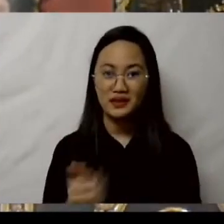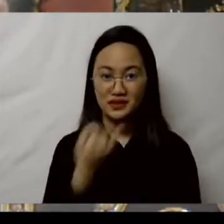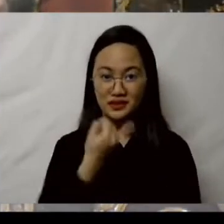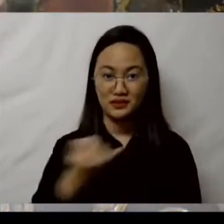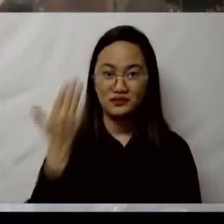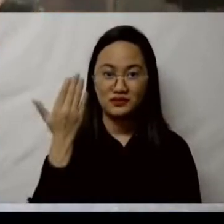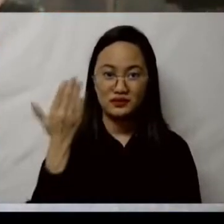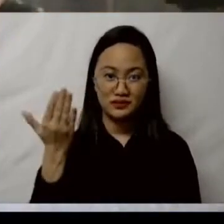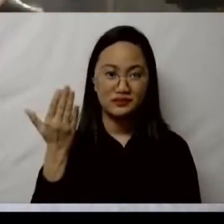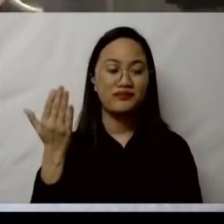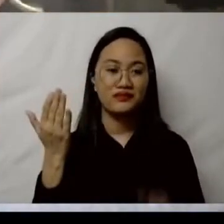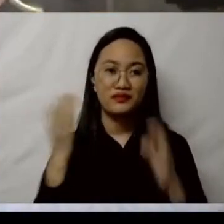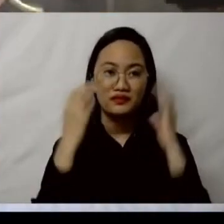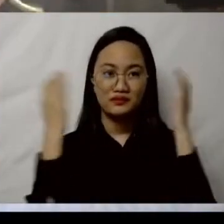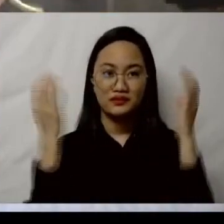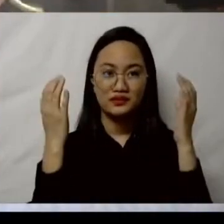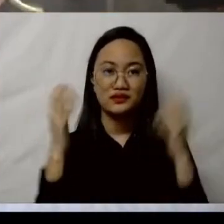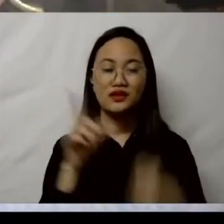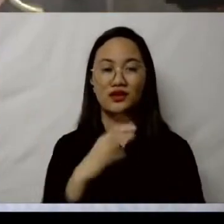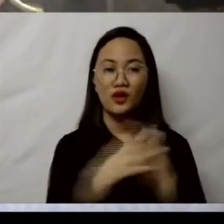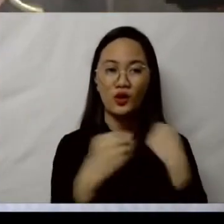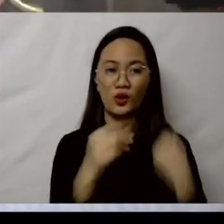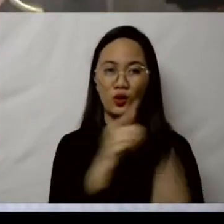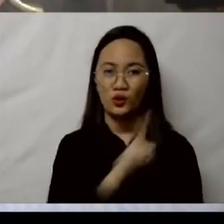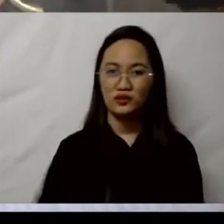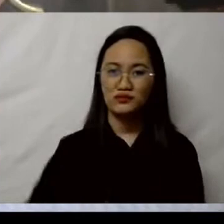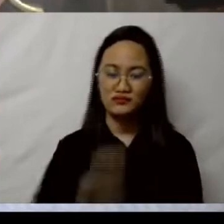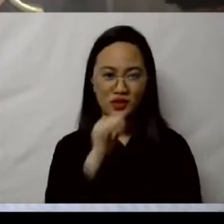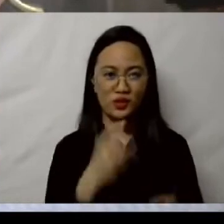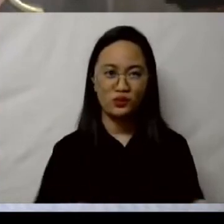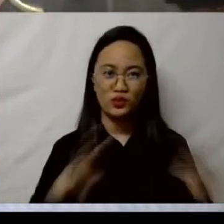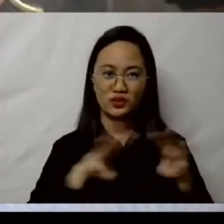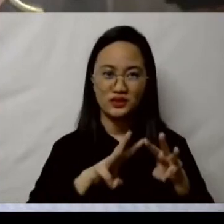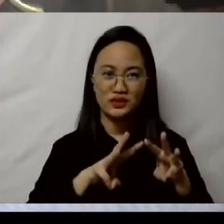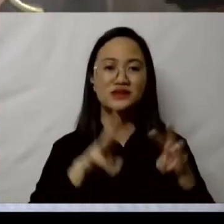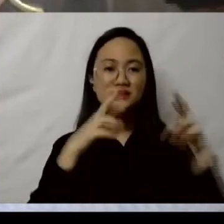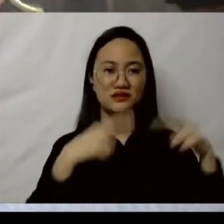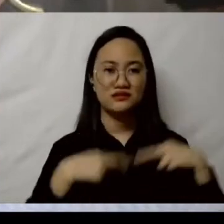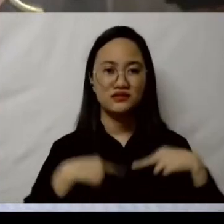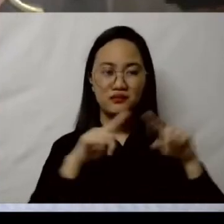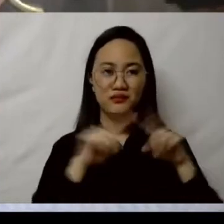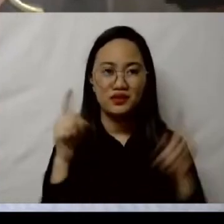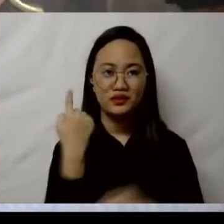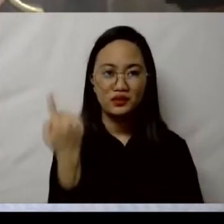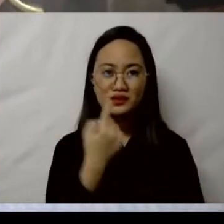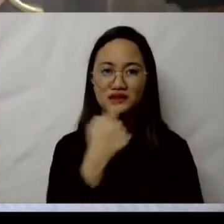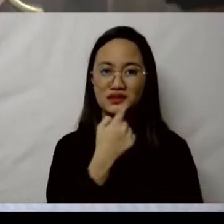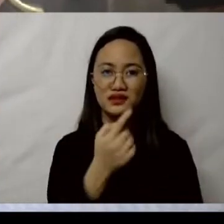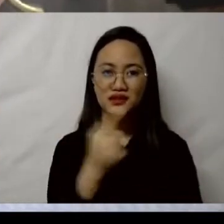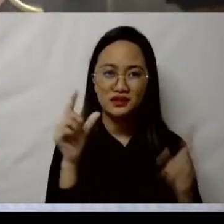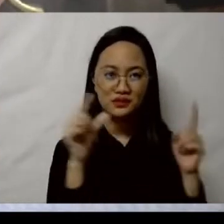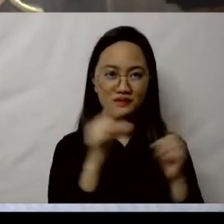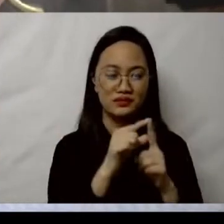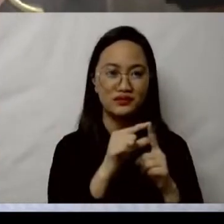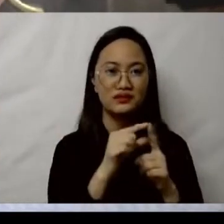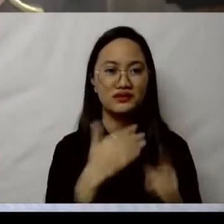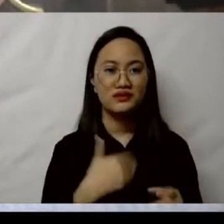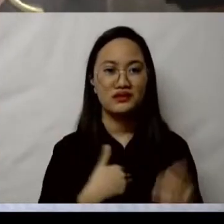piging. Panginoon, hindi ako karapat-dapat na magpatuloy sa iyo, ngunit sa isang salita mo lamang